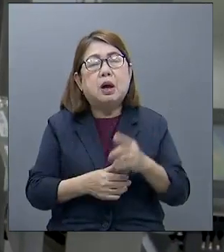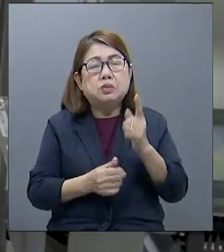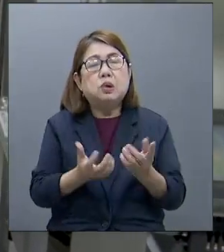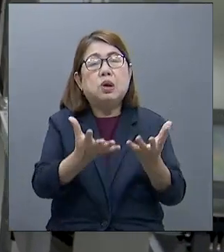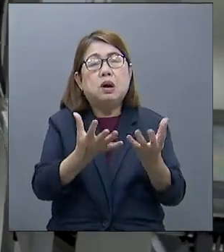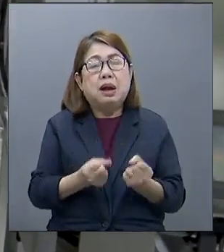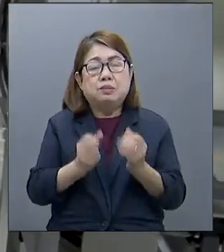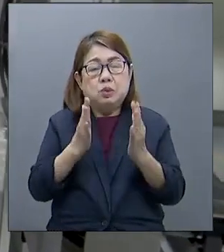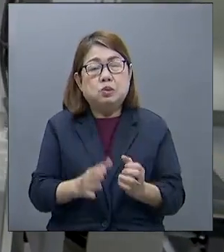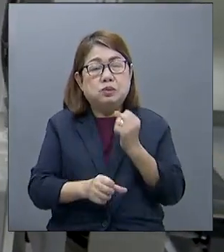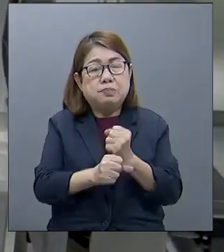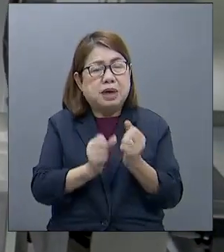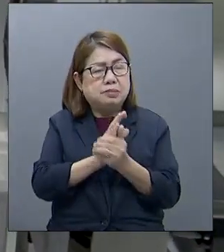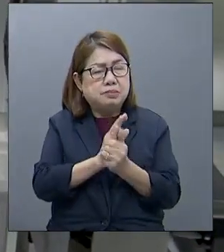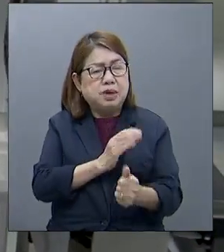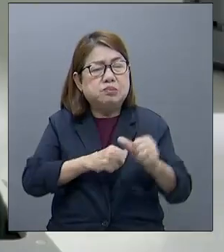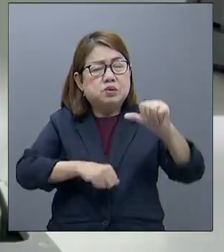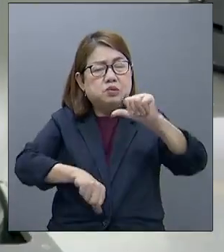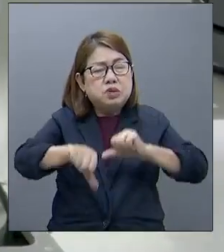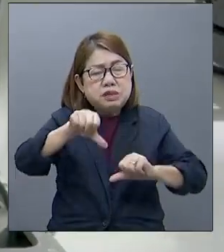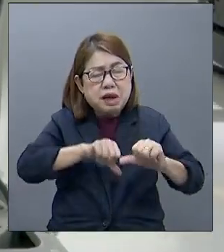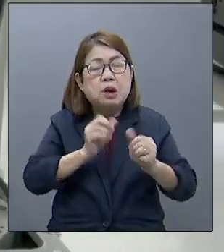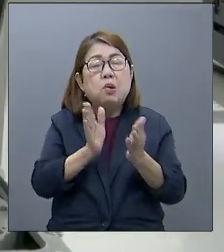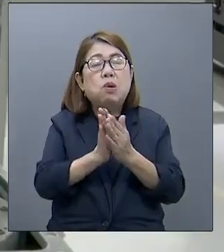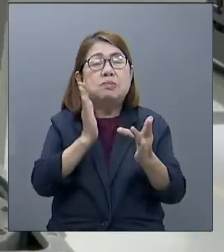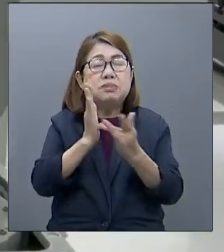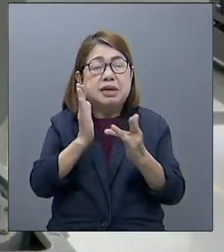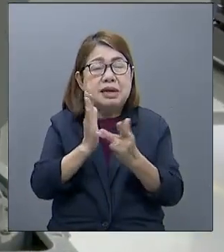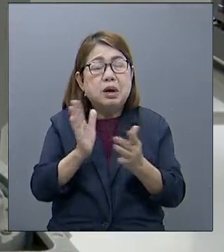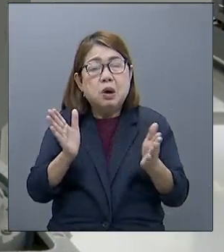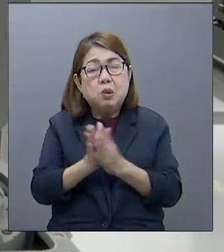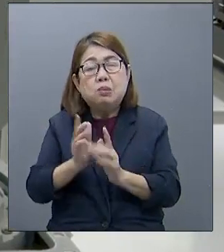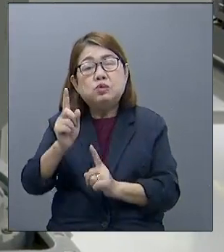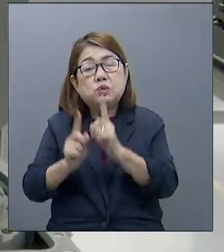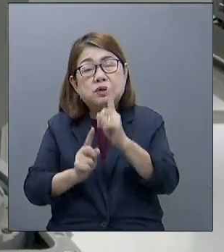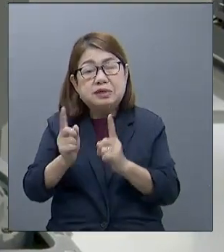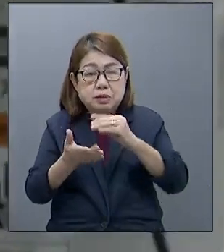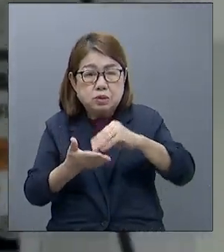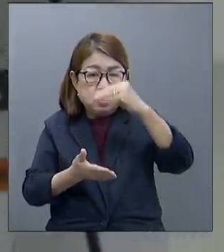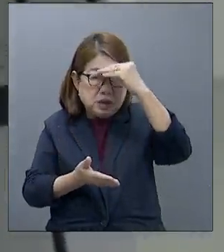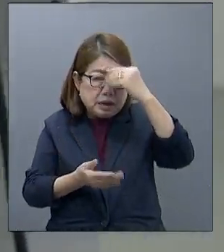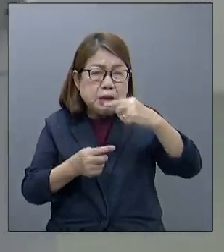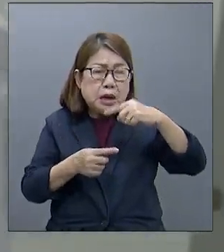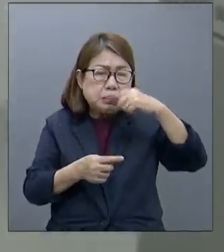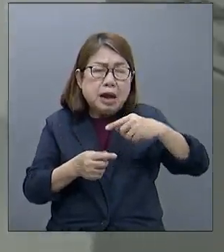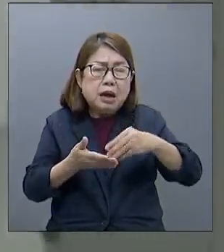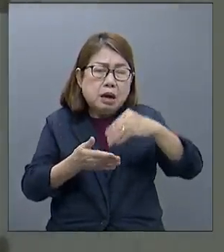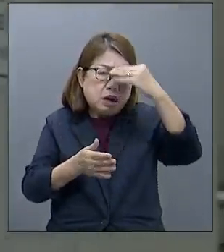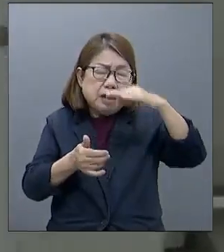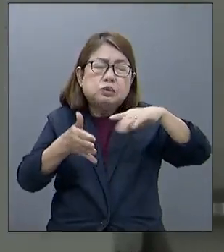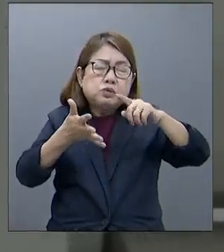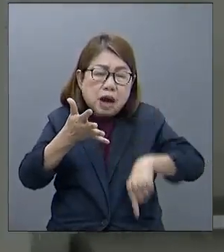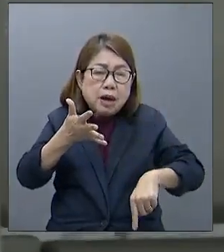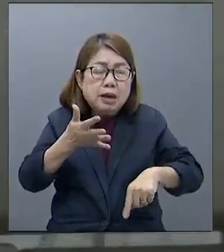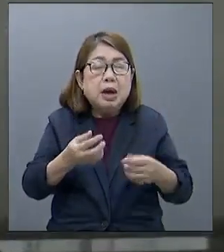ากรด้านวิทยาศาสตร์และเทคนิครวมถึงตัวชี้วัดด้านการศึกษาที่ไทยมีอันดับค่อนข้างรั้งท้ายค่ะส่วนในระดับ